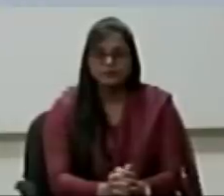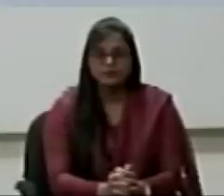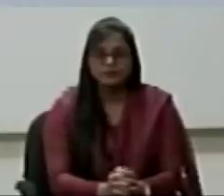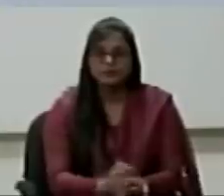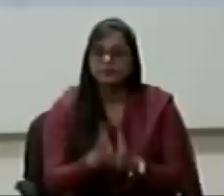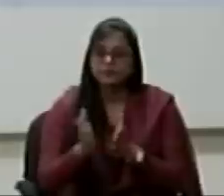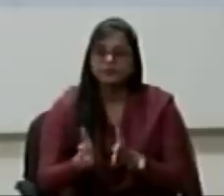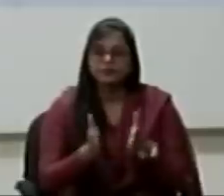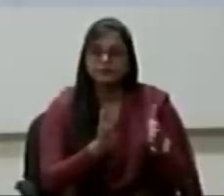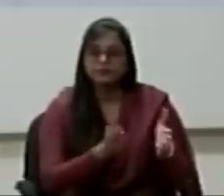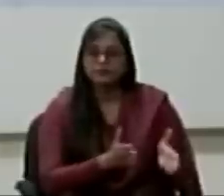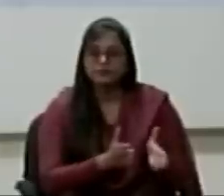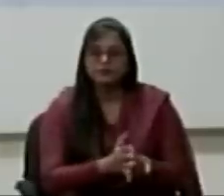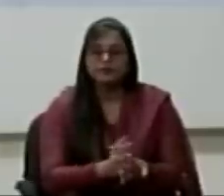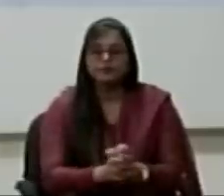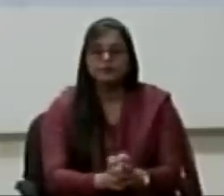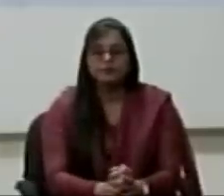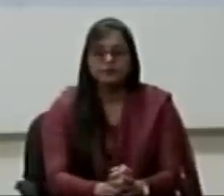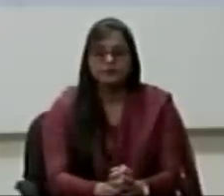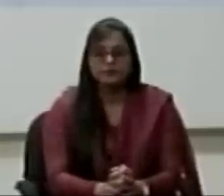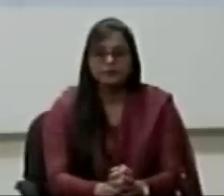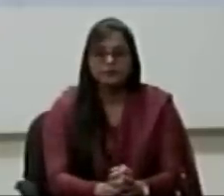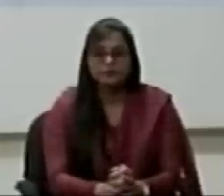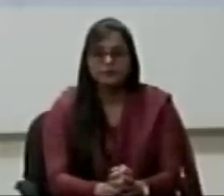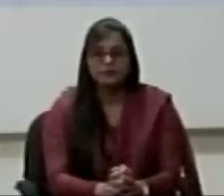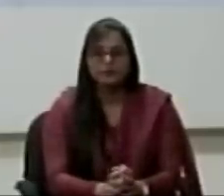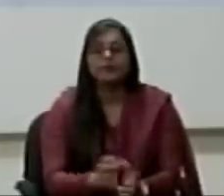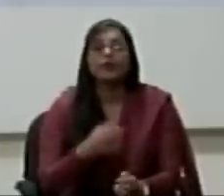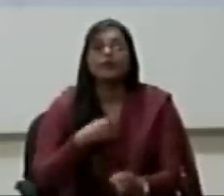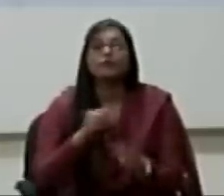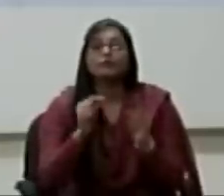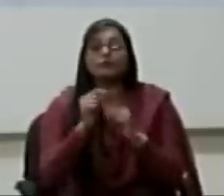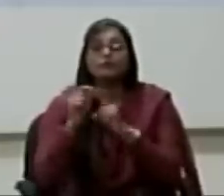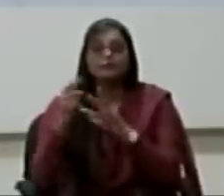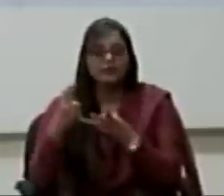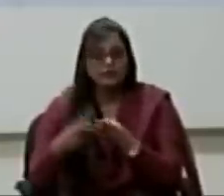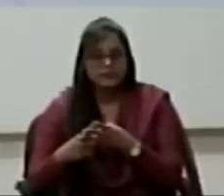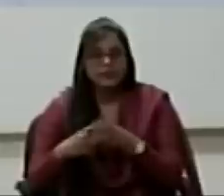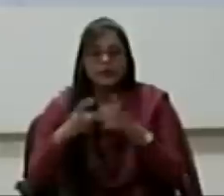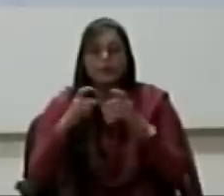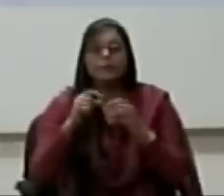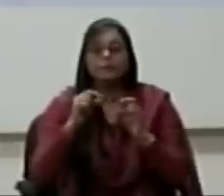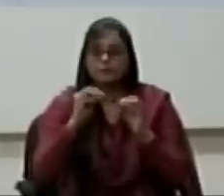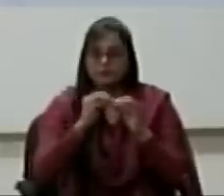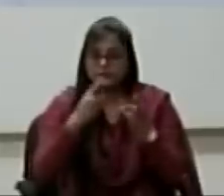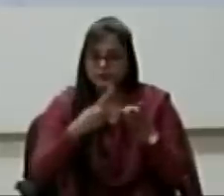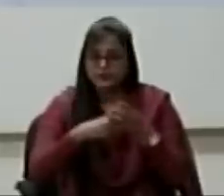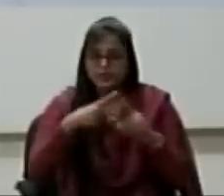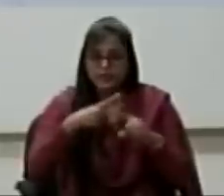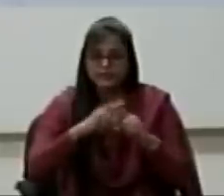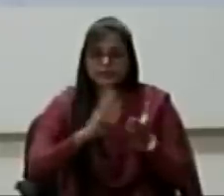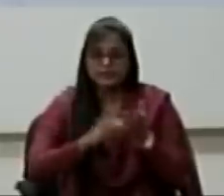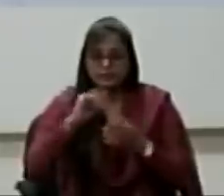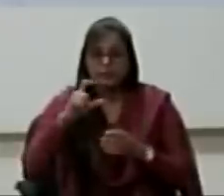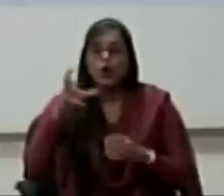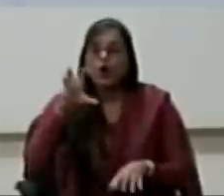এছাড়াও ভ্যাকসিনকো আমাদের বেশ কিছু পিপিই মাস্ক এবং হলো বিশেষ চশমা আমাদেরকে